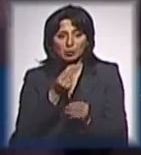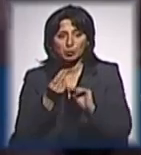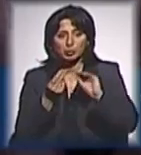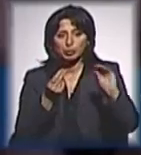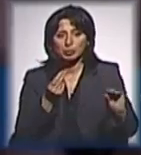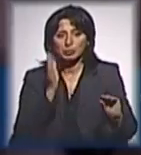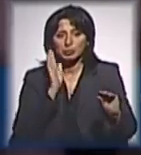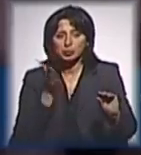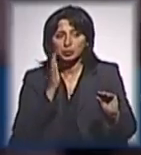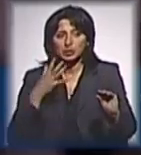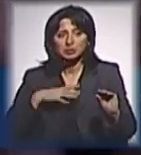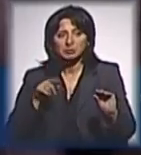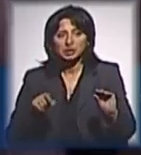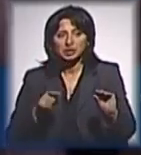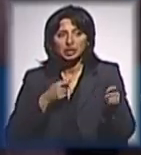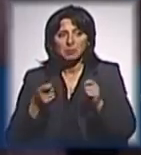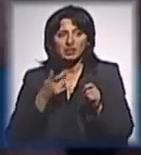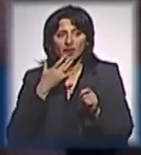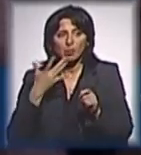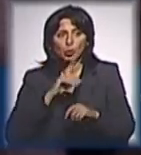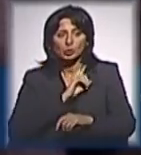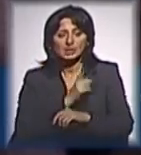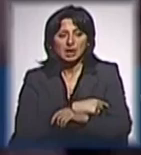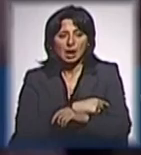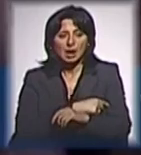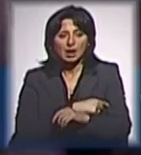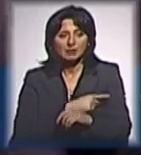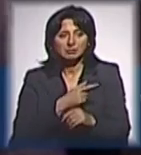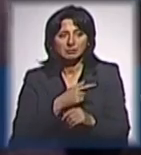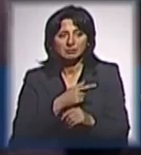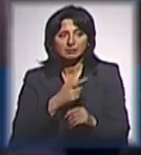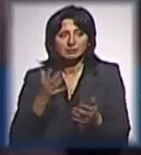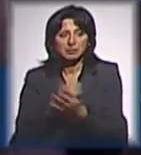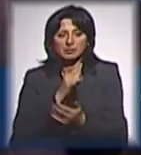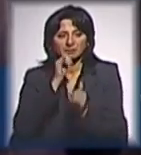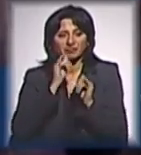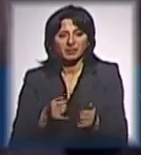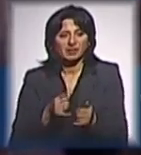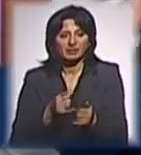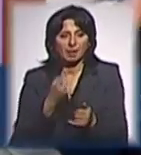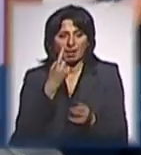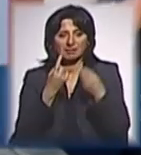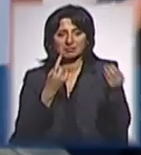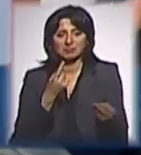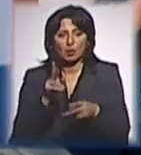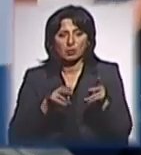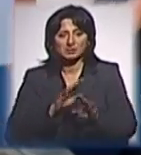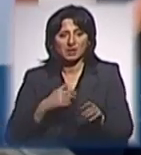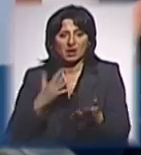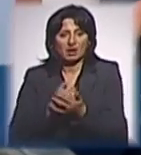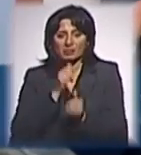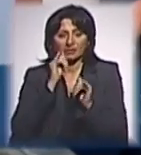გაწეული თანხა თბილისში მართველი პოლიტიკური ძალისთვის არ არის მომგებიანი და პირპიარული.